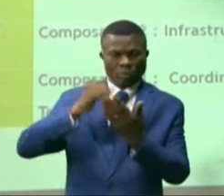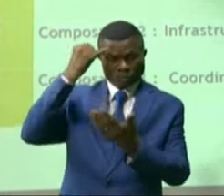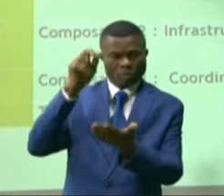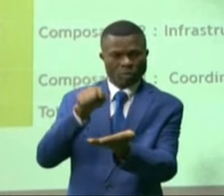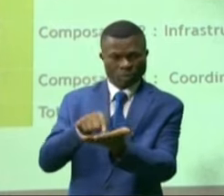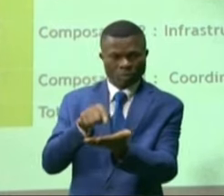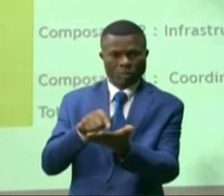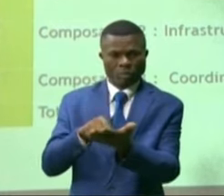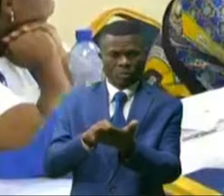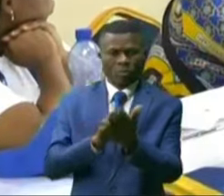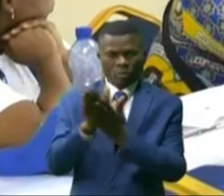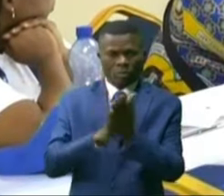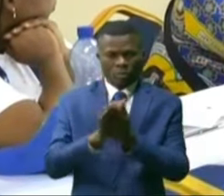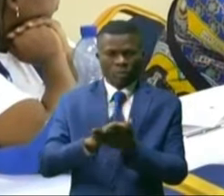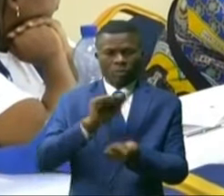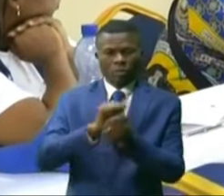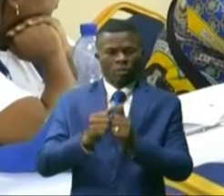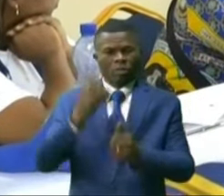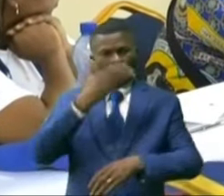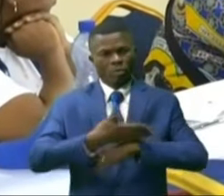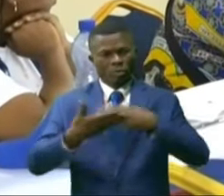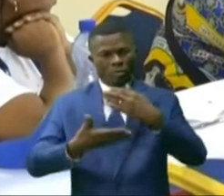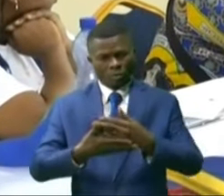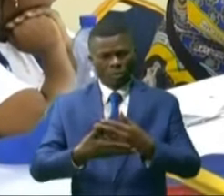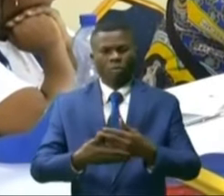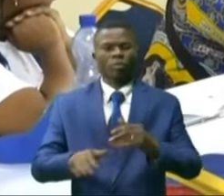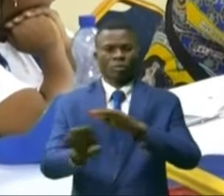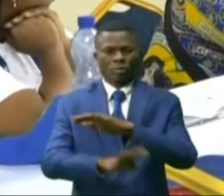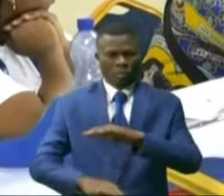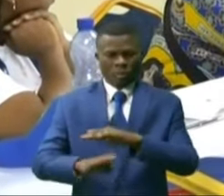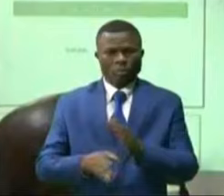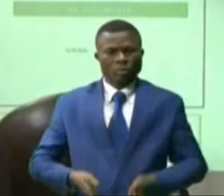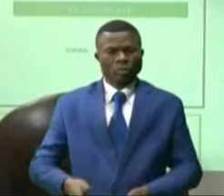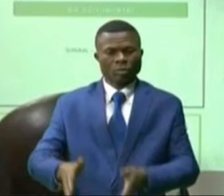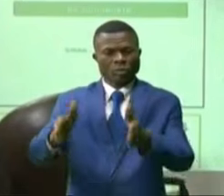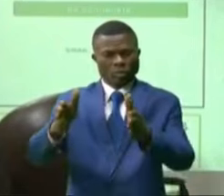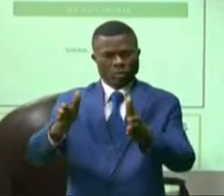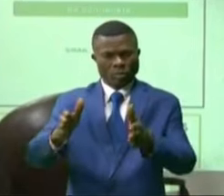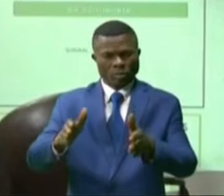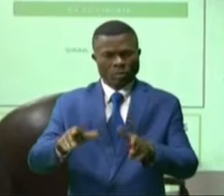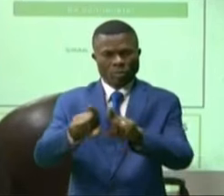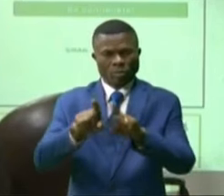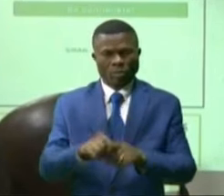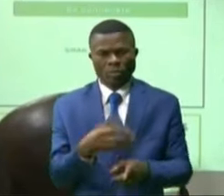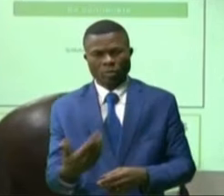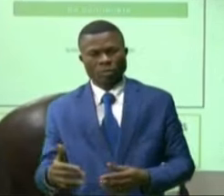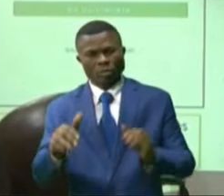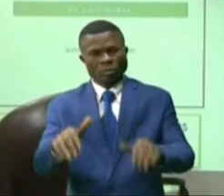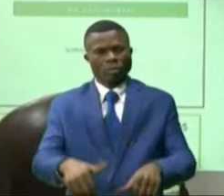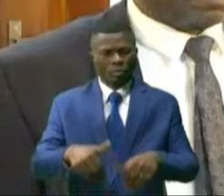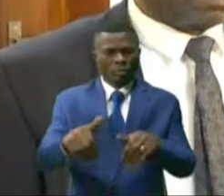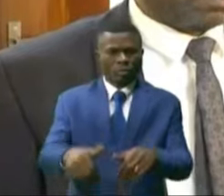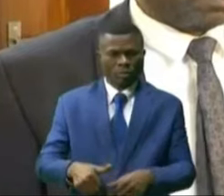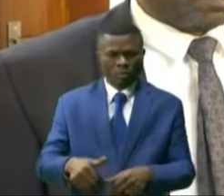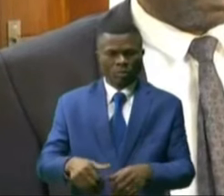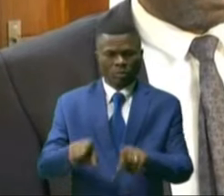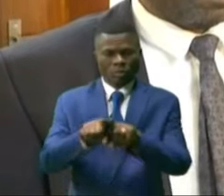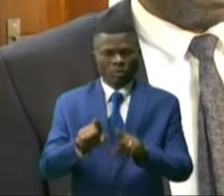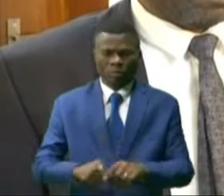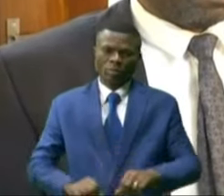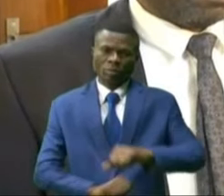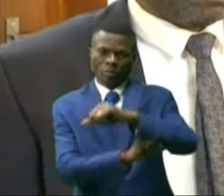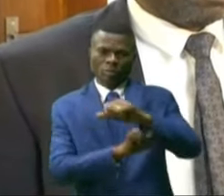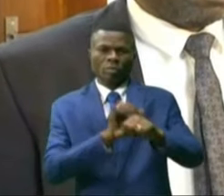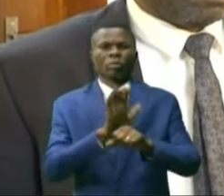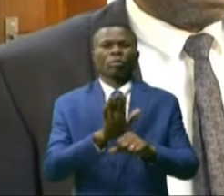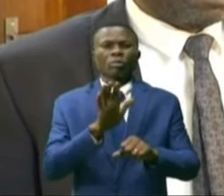qu'il tient compte des infrastructures de base, les routes, des sites agricoles. Il appuie